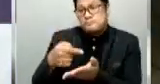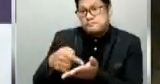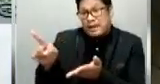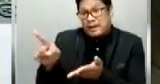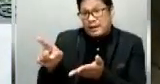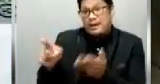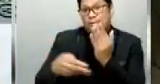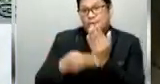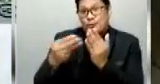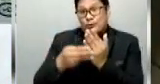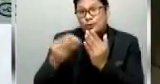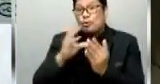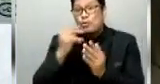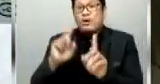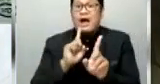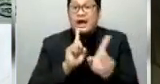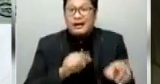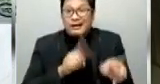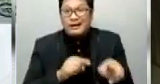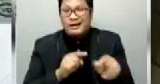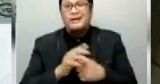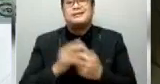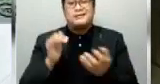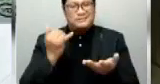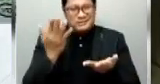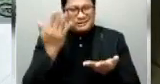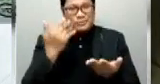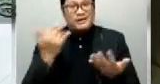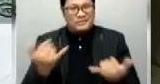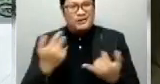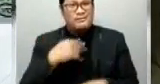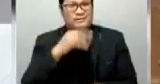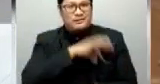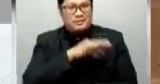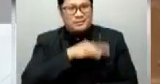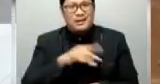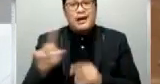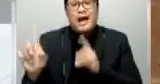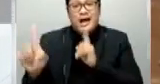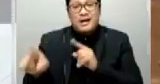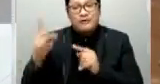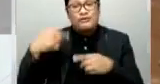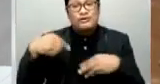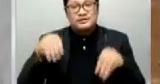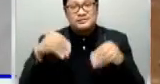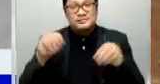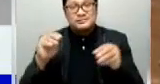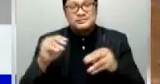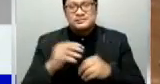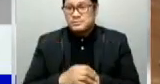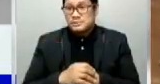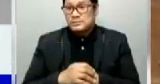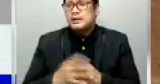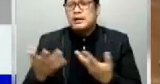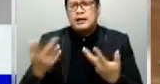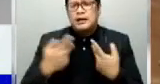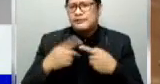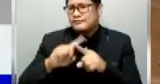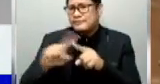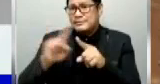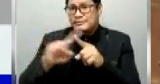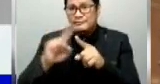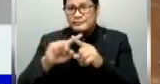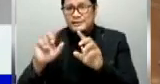Kaya meron daw kumikita ngayon sa racket na sagot for sale. Tignan ng different divisions kung ito ay